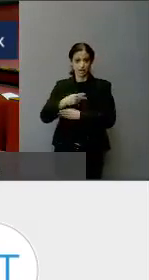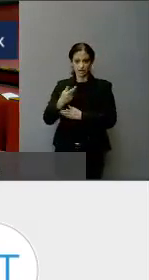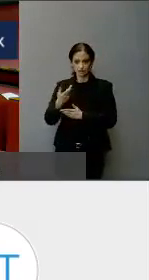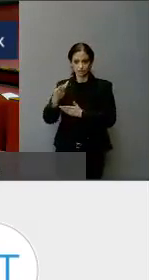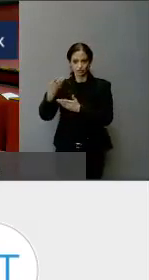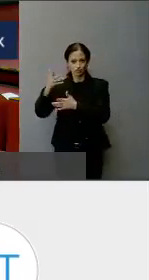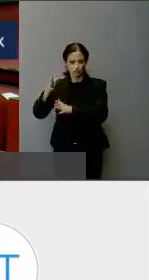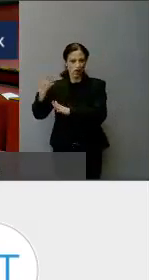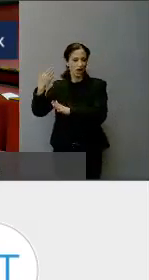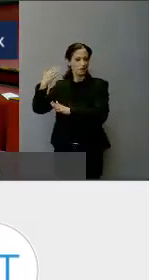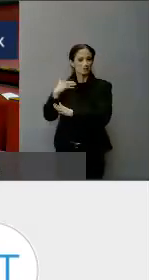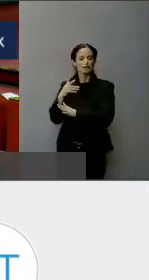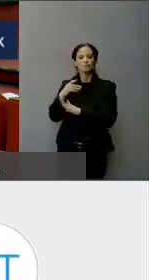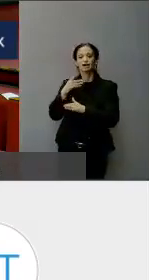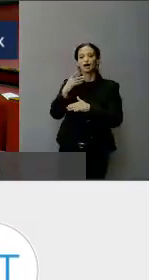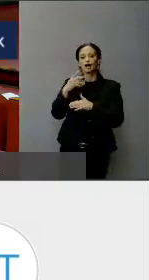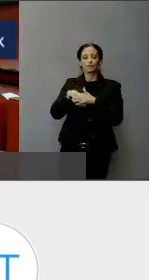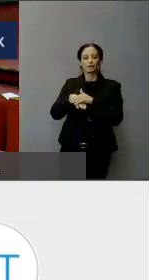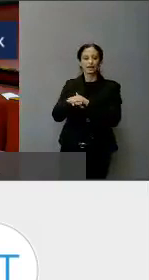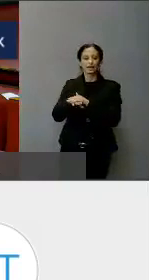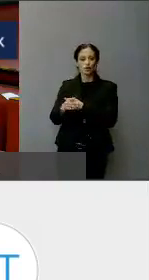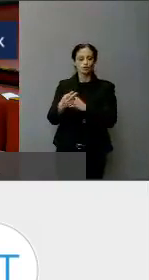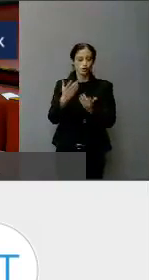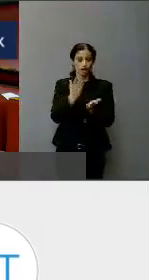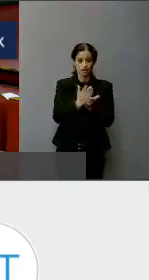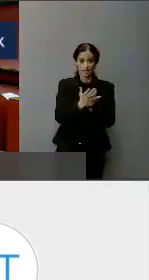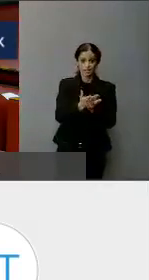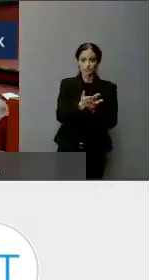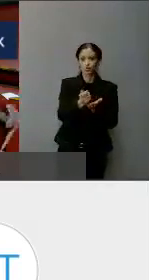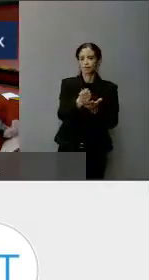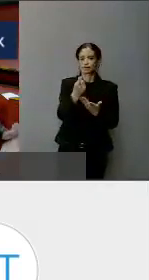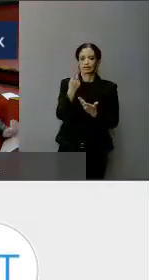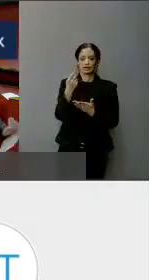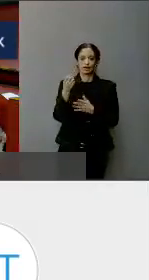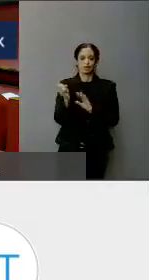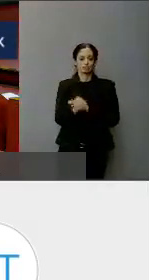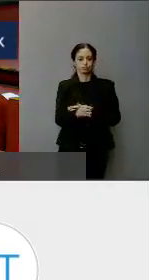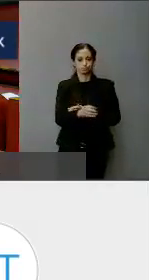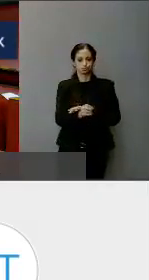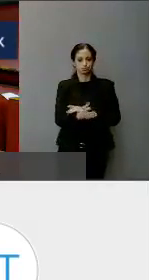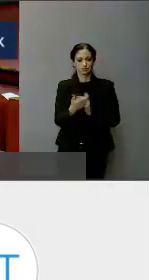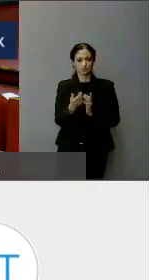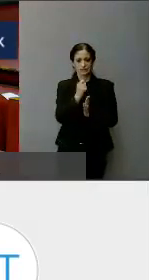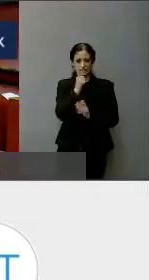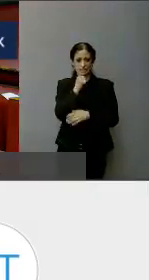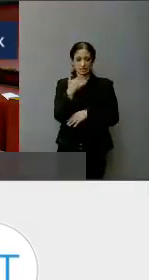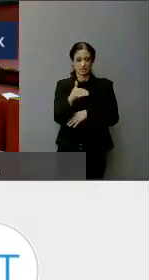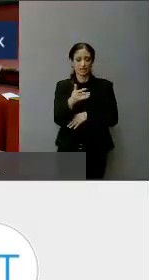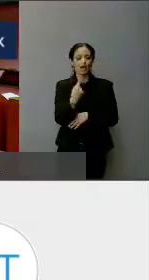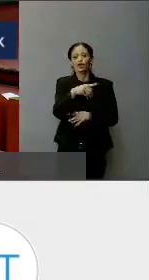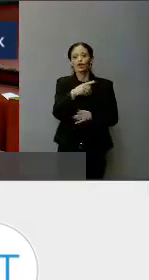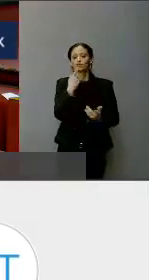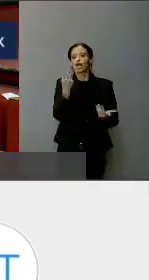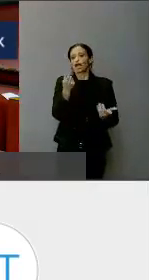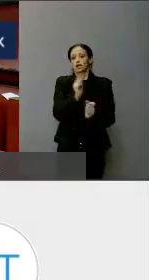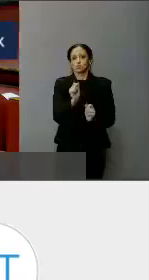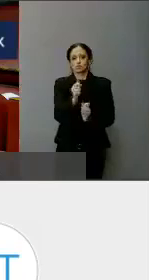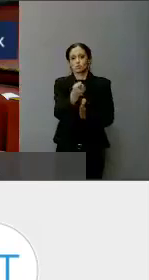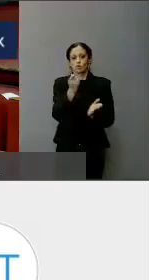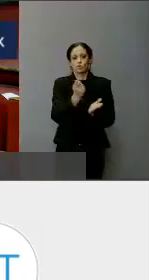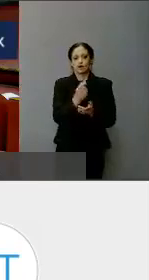uguale a voi avete permesso che il proprietario non facesse nulla in quella zona a tal punto che ora di tema